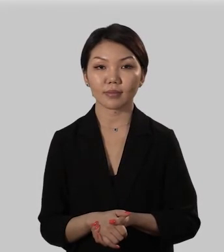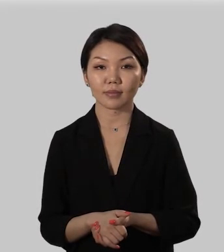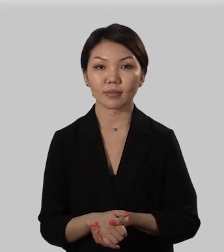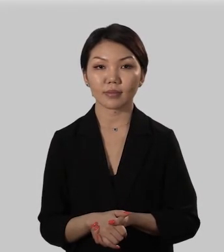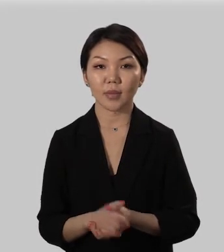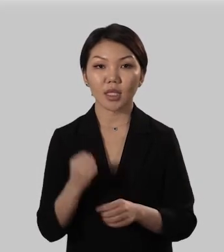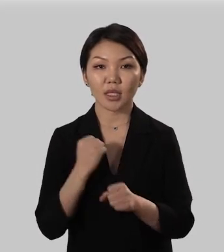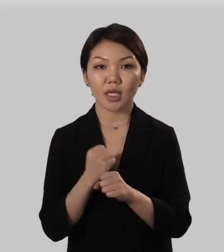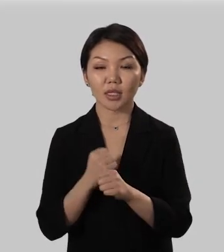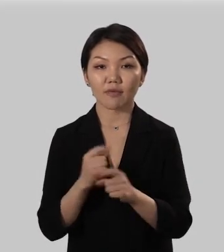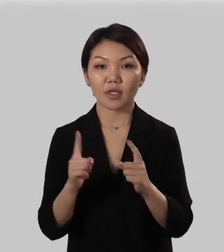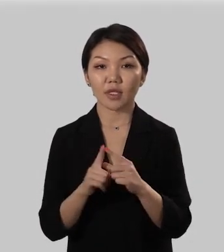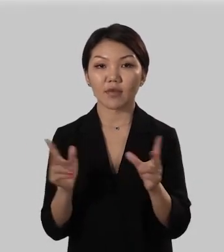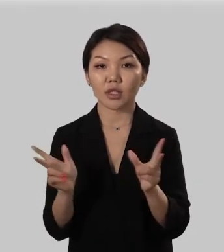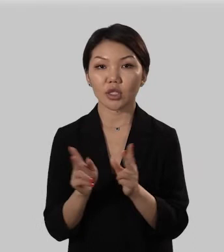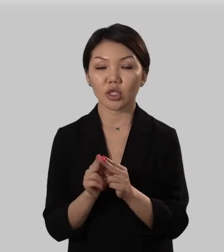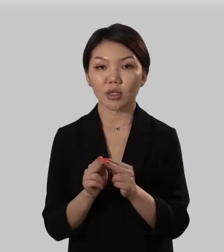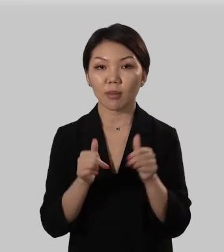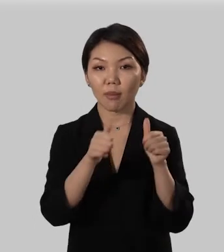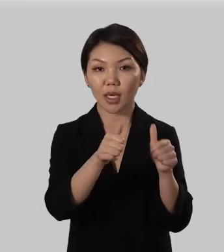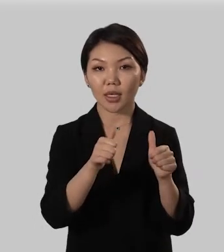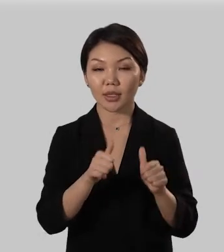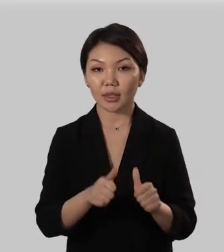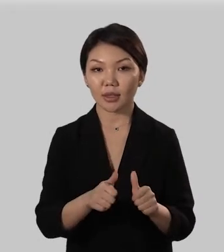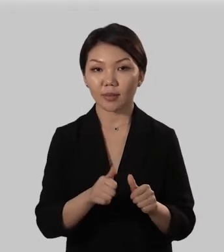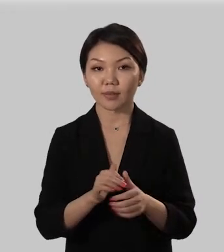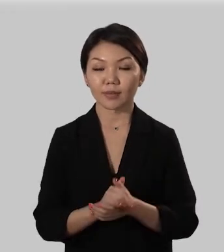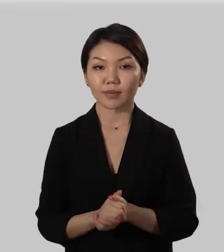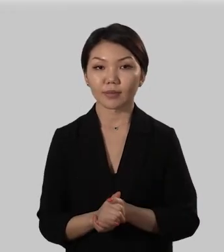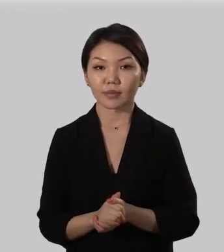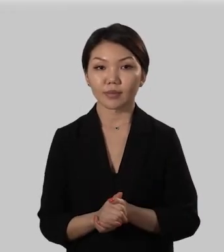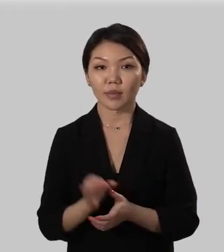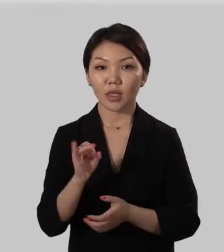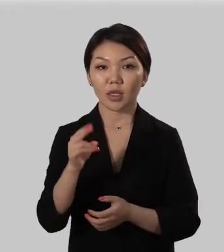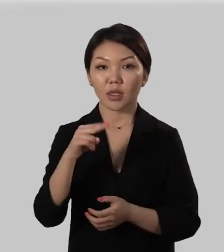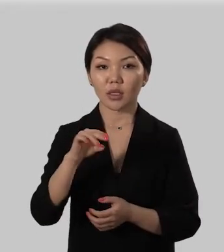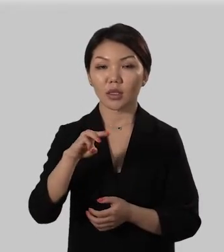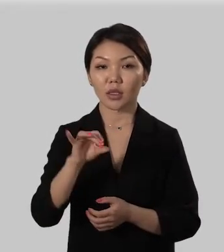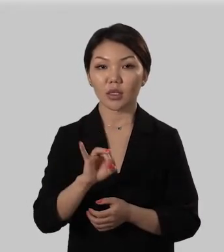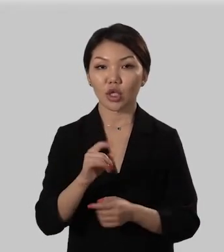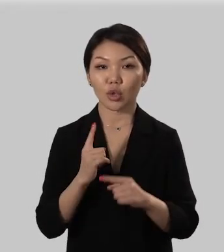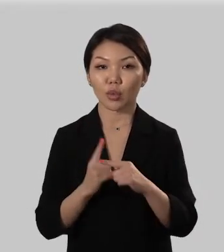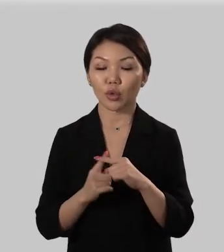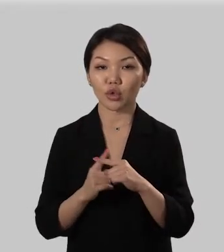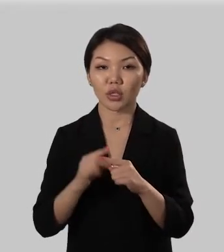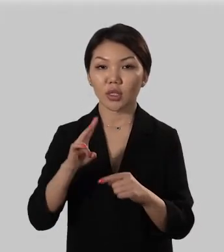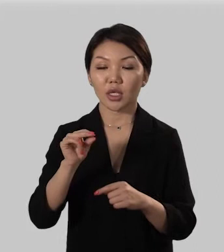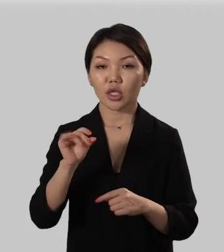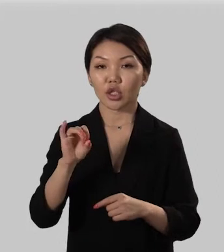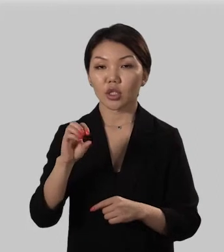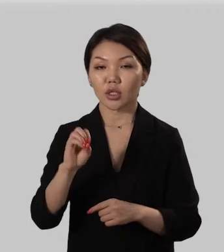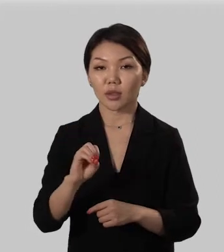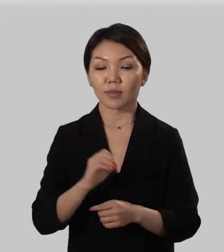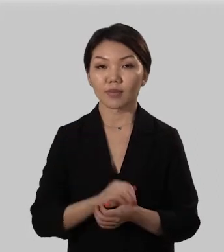составьте словосочетания по картинкам идти плюс наречие